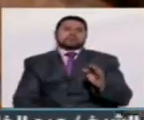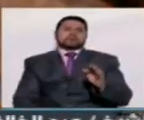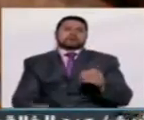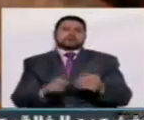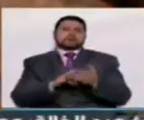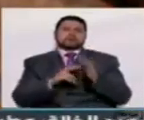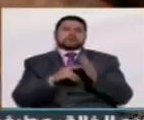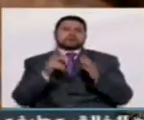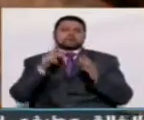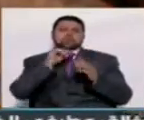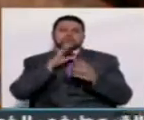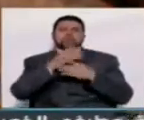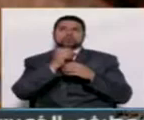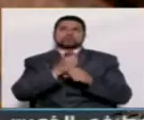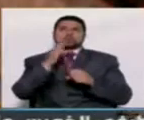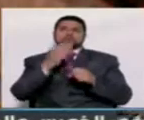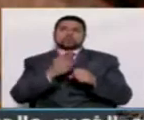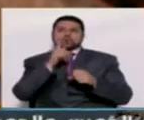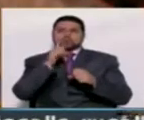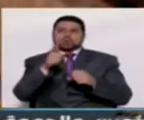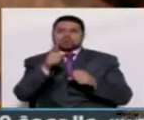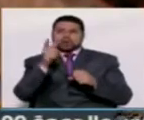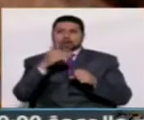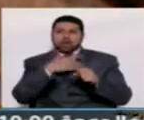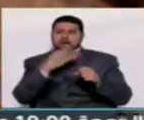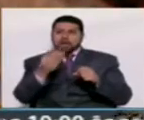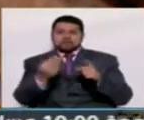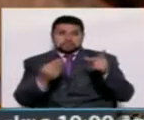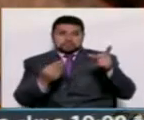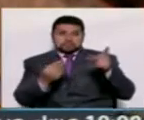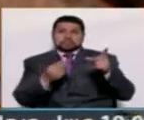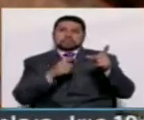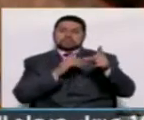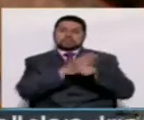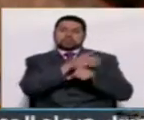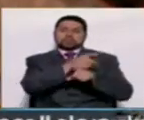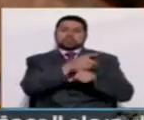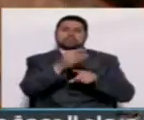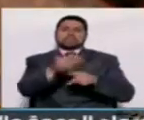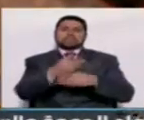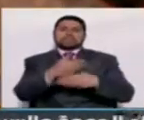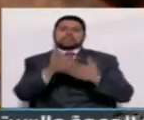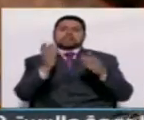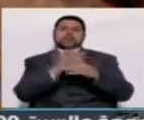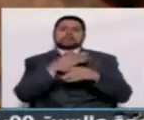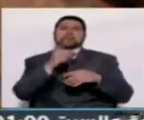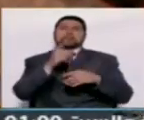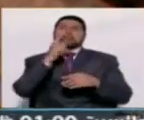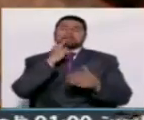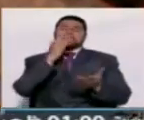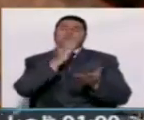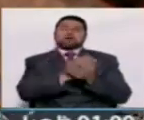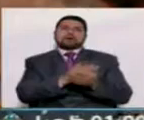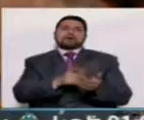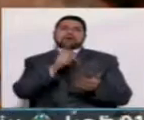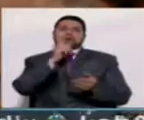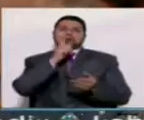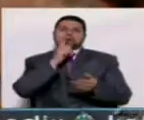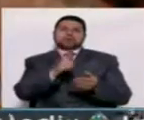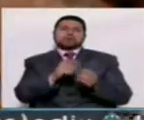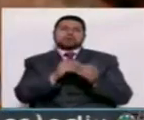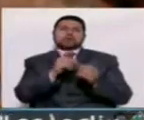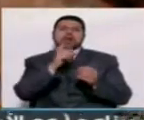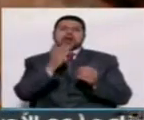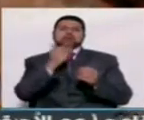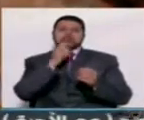أحبها، فأشار إليه سيدنا رسول الله صلى الله عليه وسلم أن قدم ما تحب، لأن الحق تبارك وتعالى لا